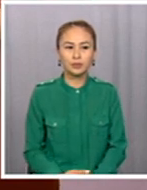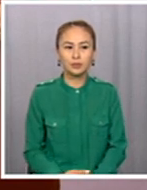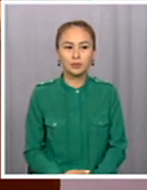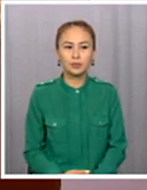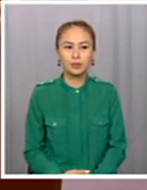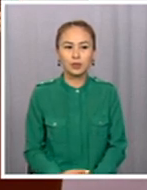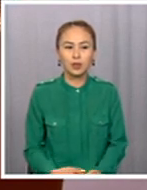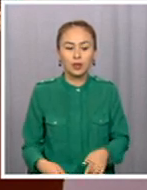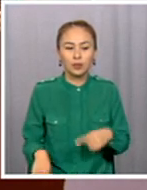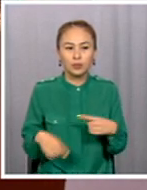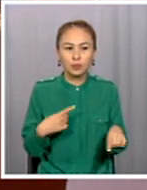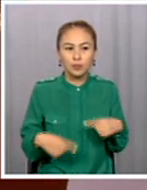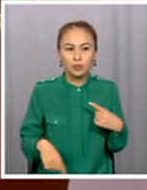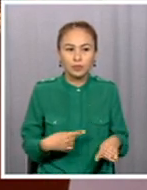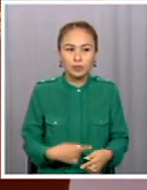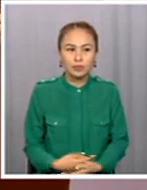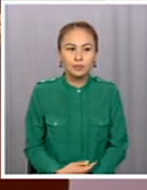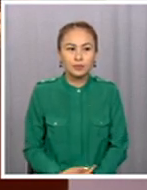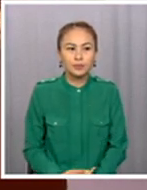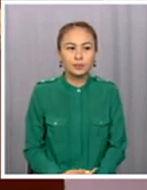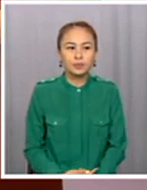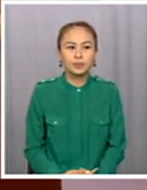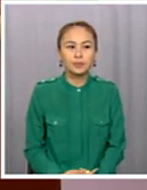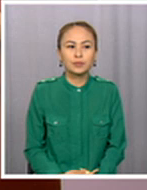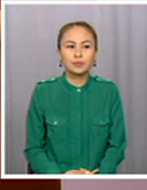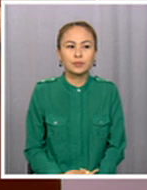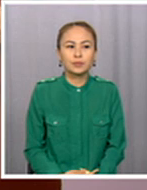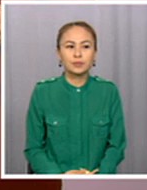Келесі сөз. Футбол.